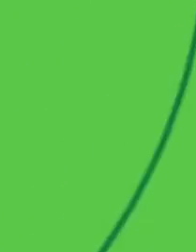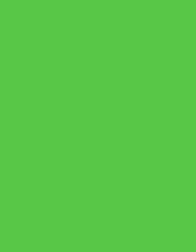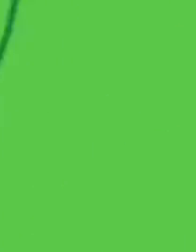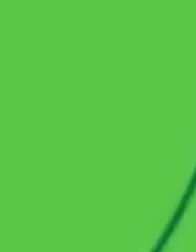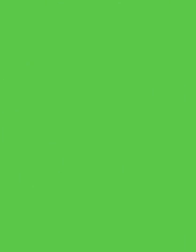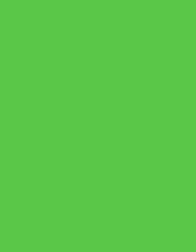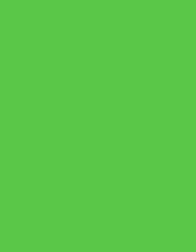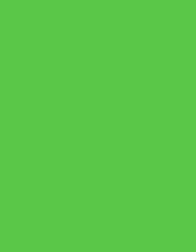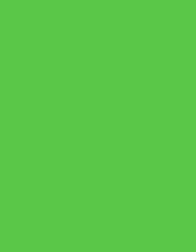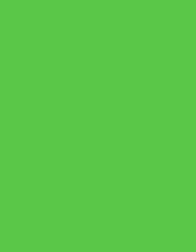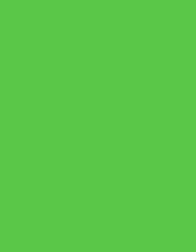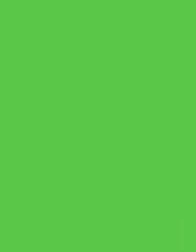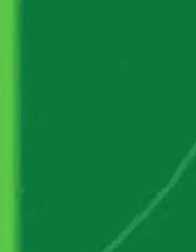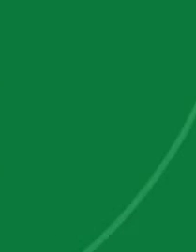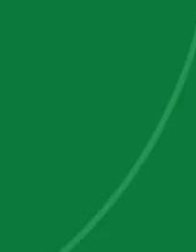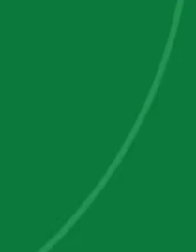Музика